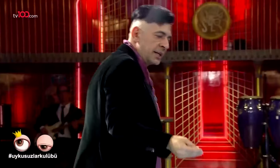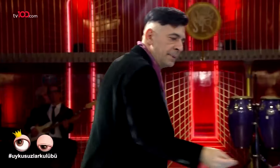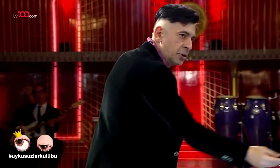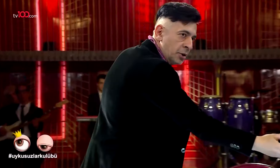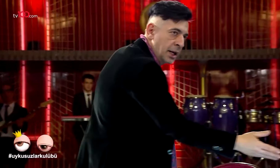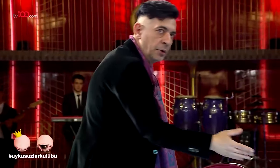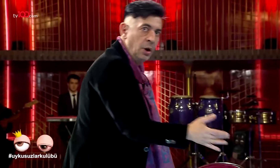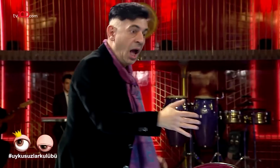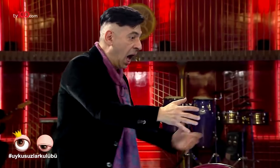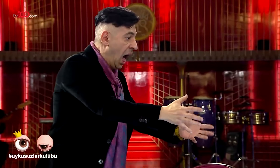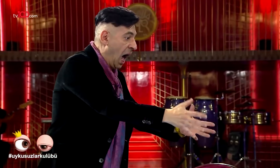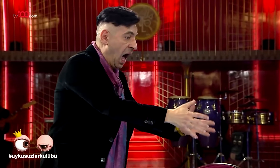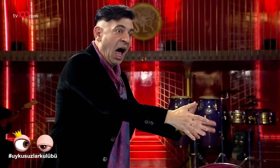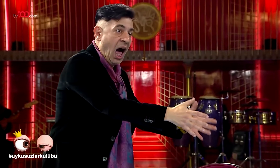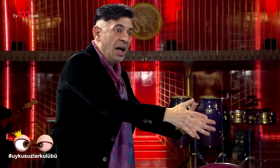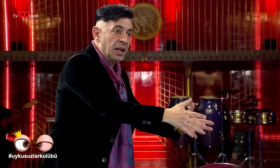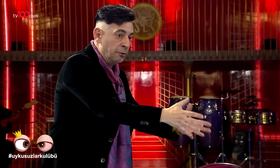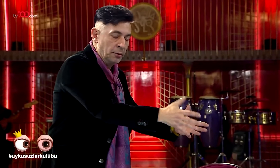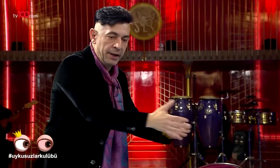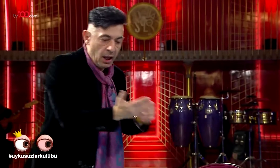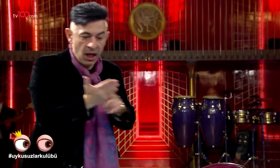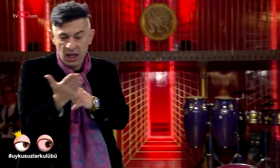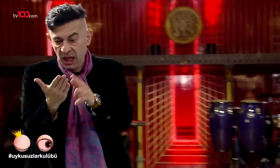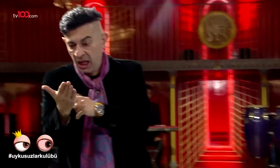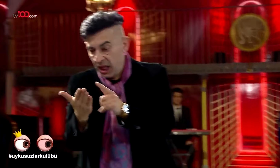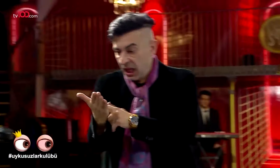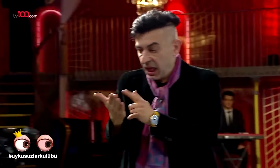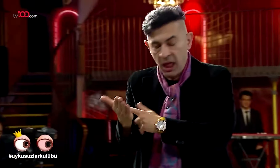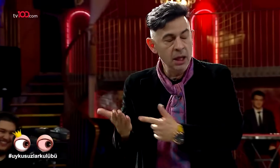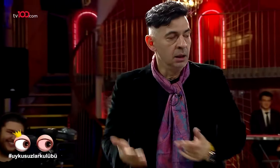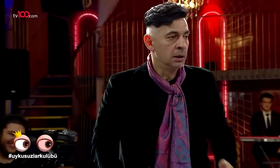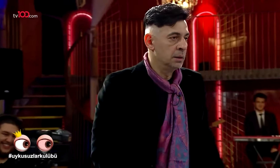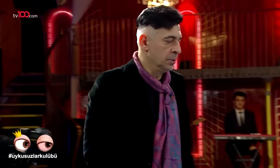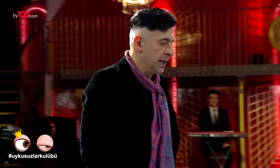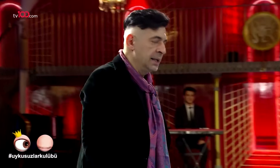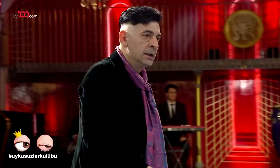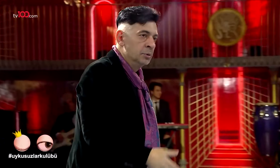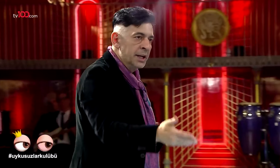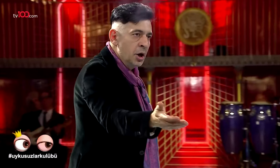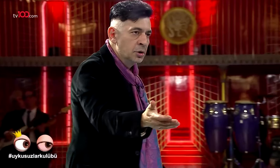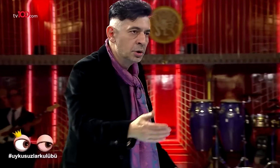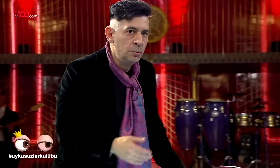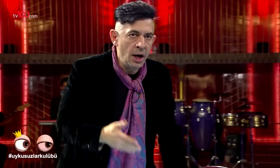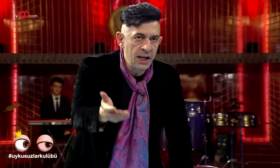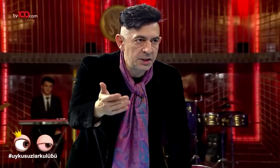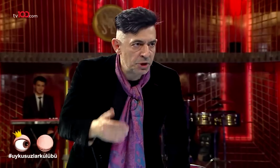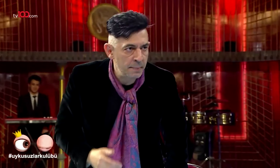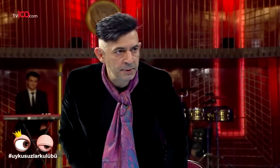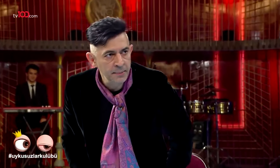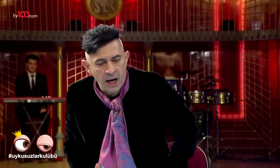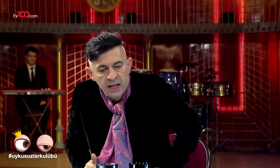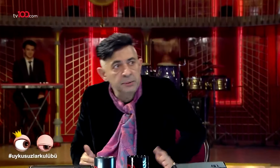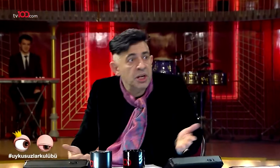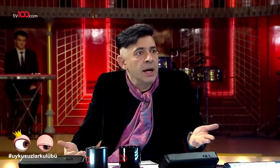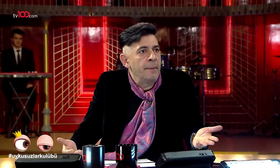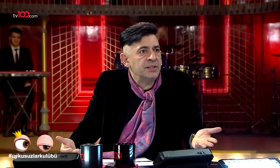x rayden geçerken bırakıyor telefonu telefonu ver Bu ne lan bunlar ne olur bu ahlaksız bir